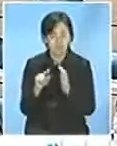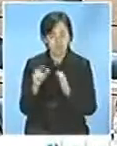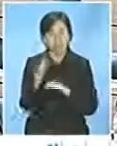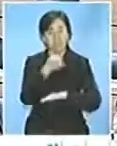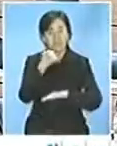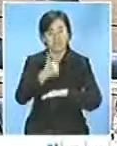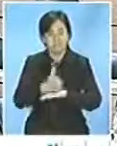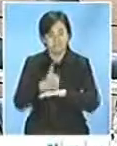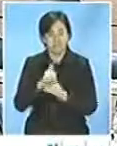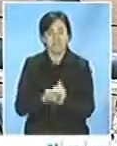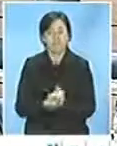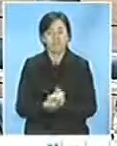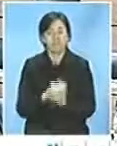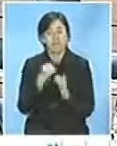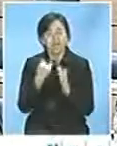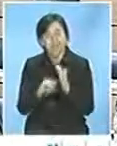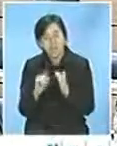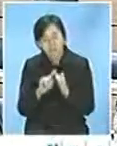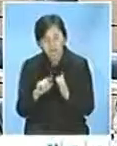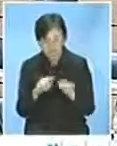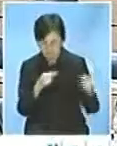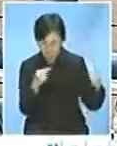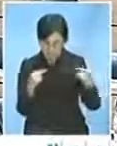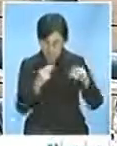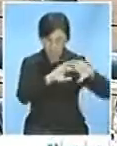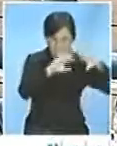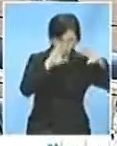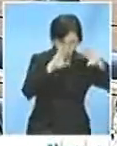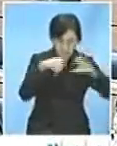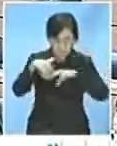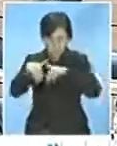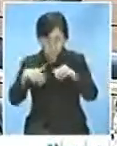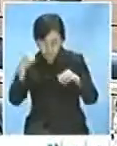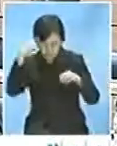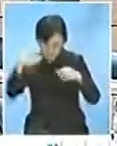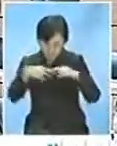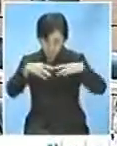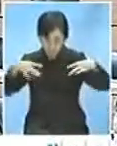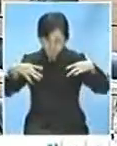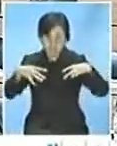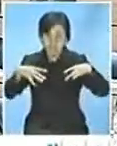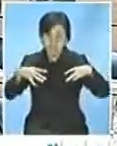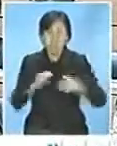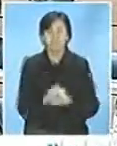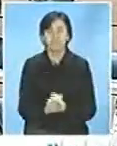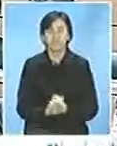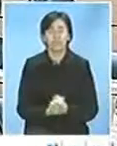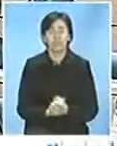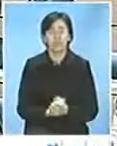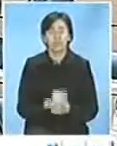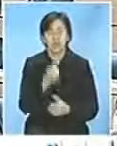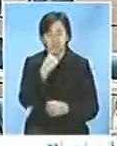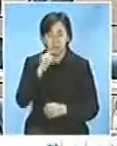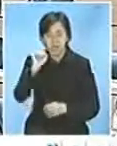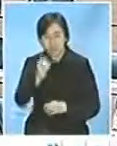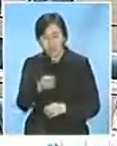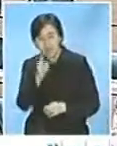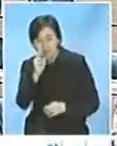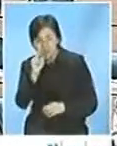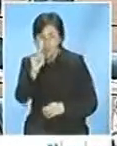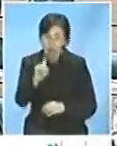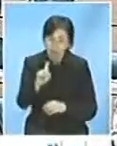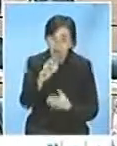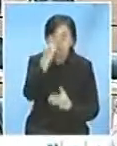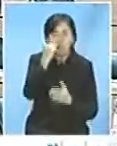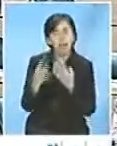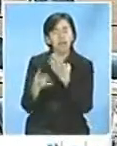การเมืองเป็นความผิดที่ขัดแย้งกับรัฐความผิดที่แตกต่างกับรัฐส่วนที่บอกว่ามีคอมมิวนิสต์และยิงและฆ่ากันตายทำไมถึ